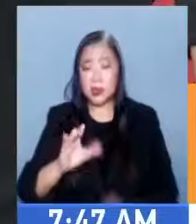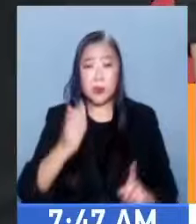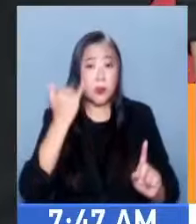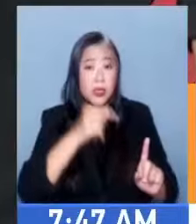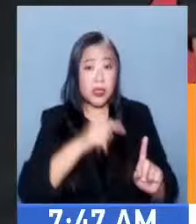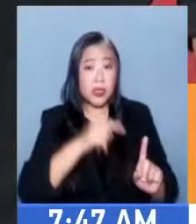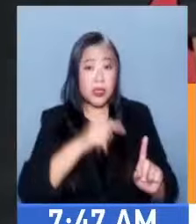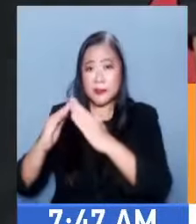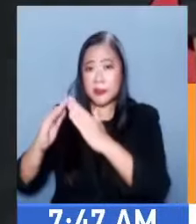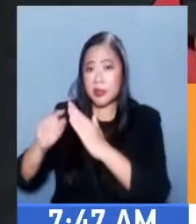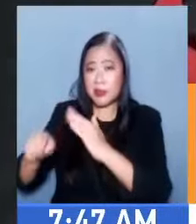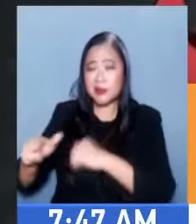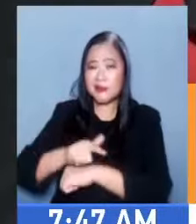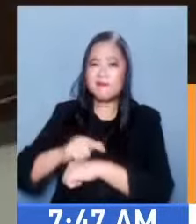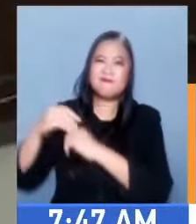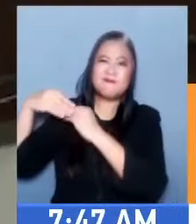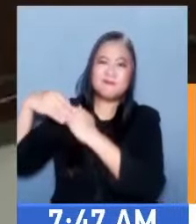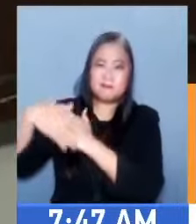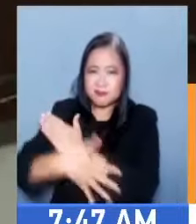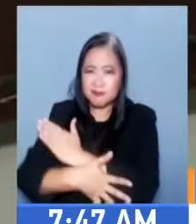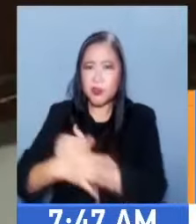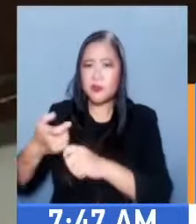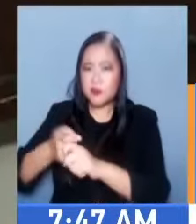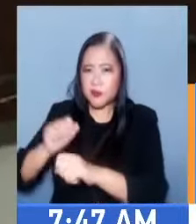ang gumuho mula sa bundok